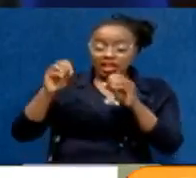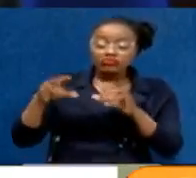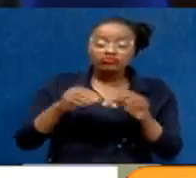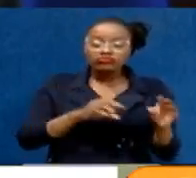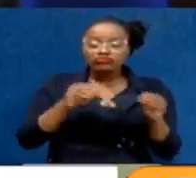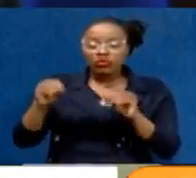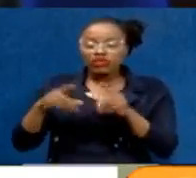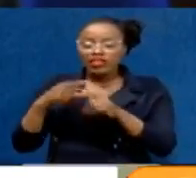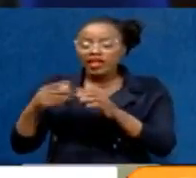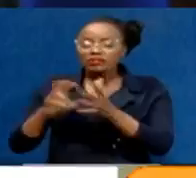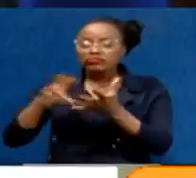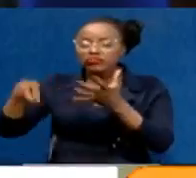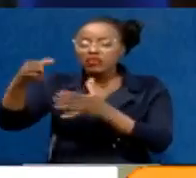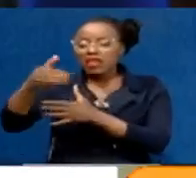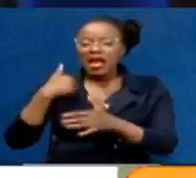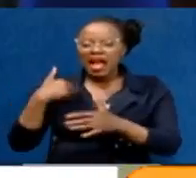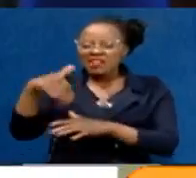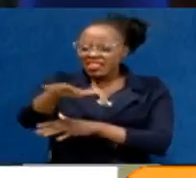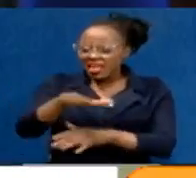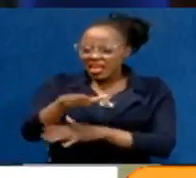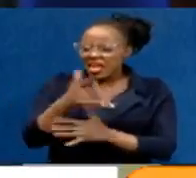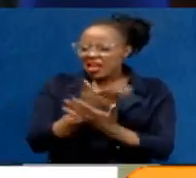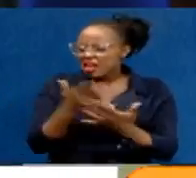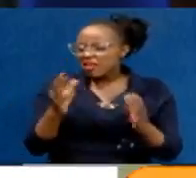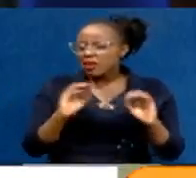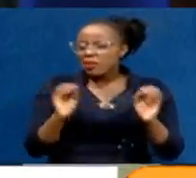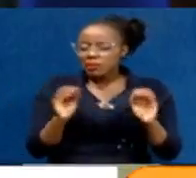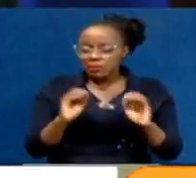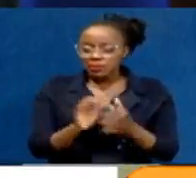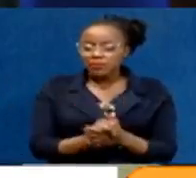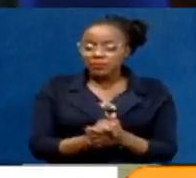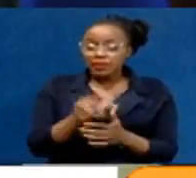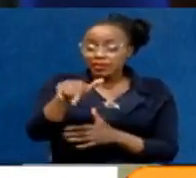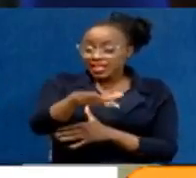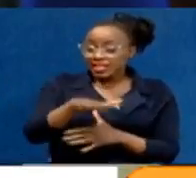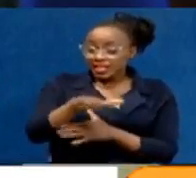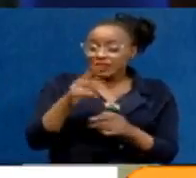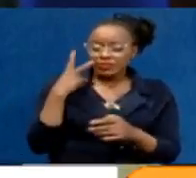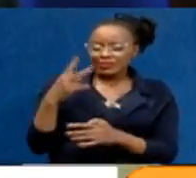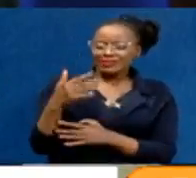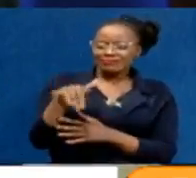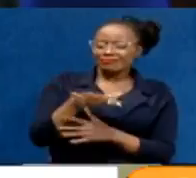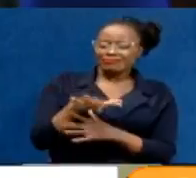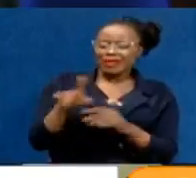here. Yes, there's no struggle around the scene. In the primary scene looks disturbed.